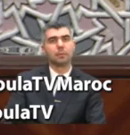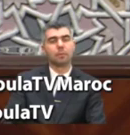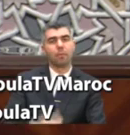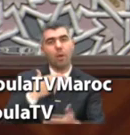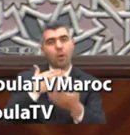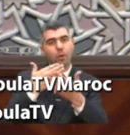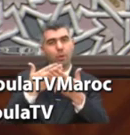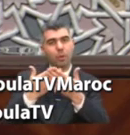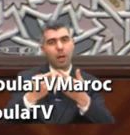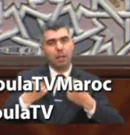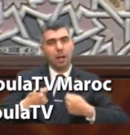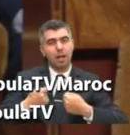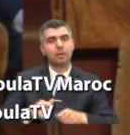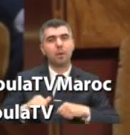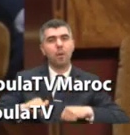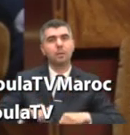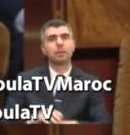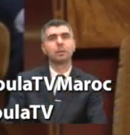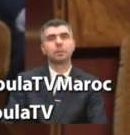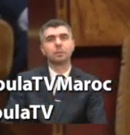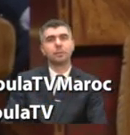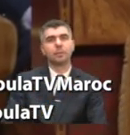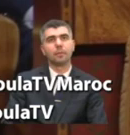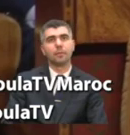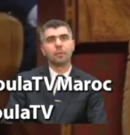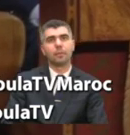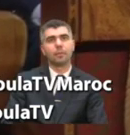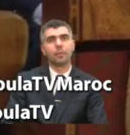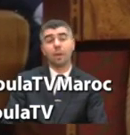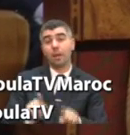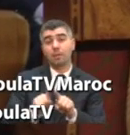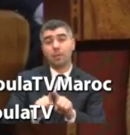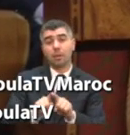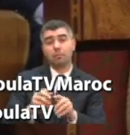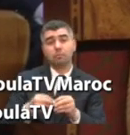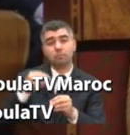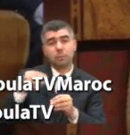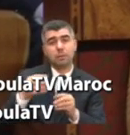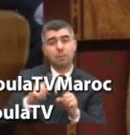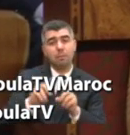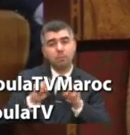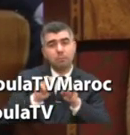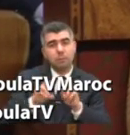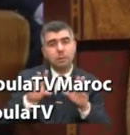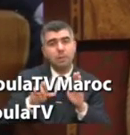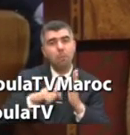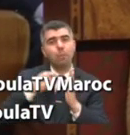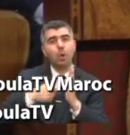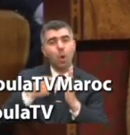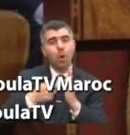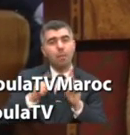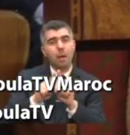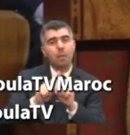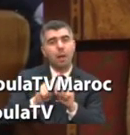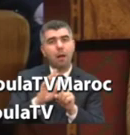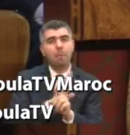شكرا السيد الرئيس. السيد الوزير المحترم، عن مآل مشروع توسيع نطاق التغطية الصحية لتشمل الوالدين